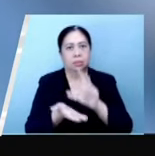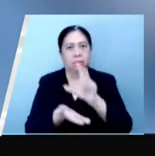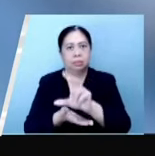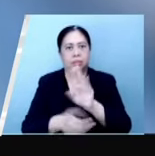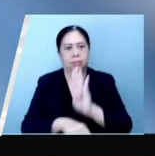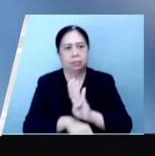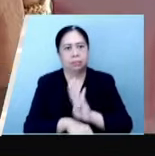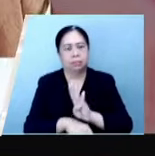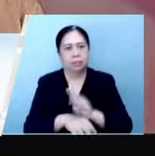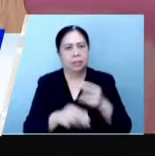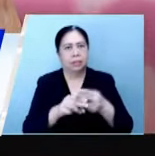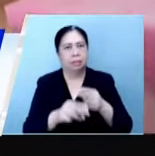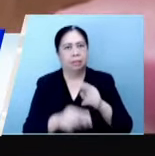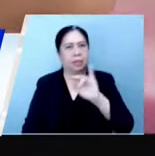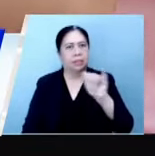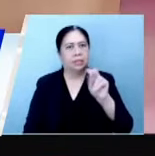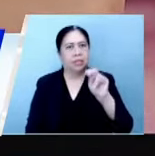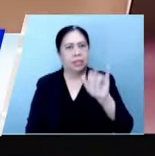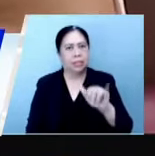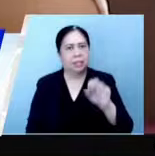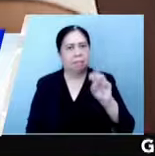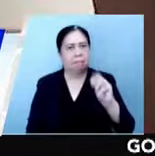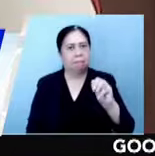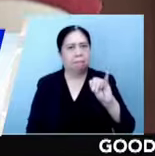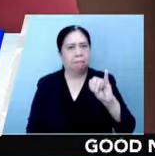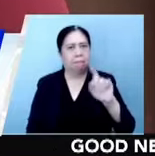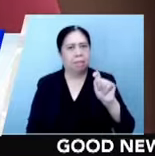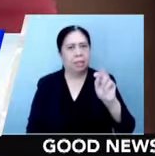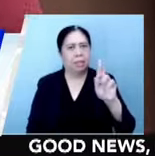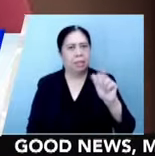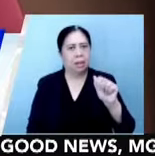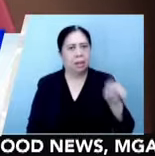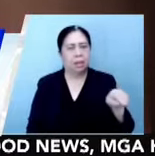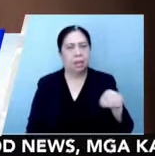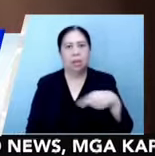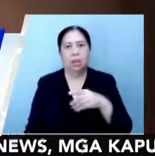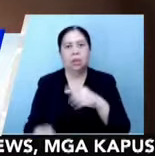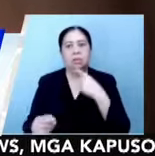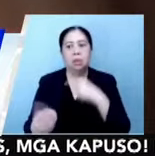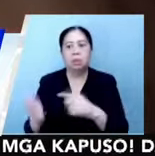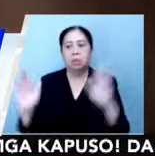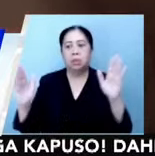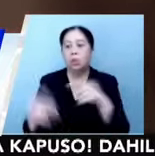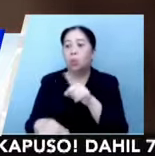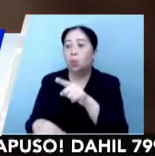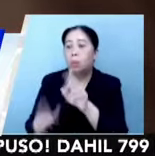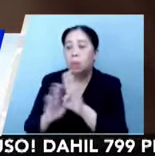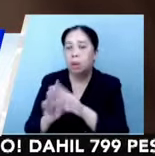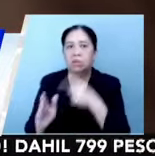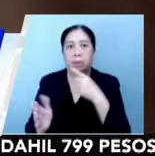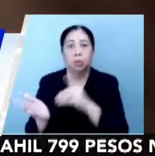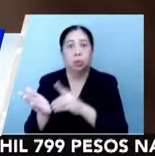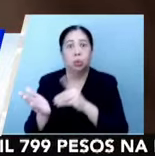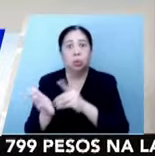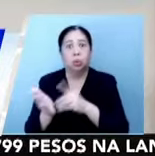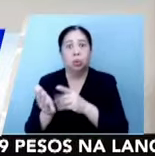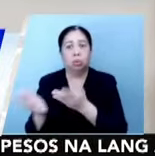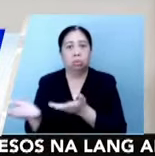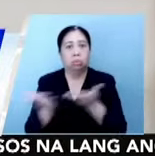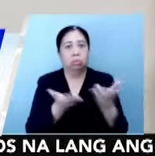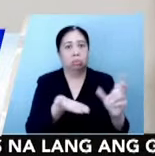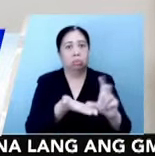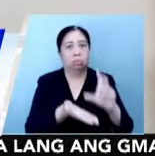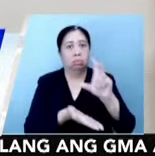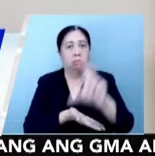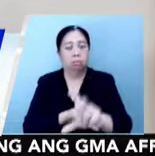si Jenny Mitra. Ayon kay Mitra, doktora ang pakilala sa kanya nito. Inalok daw siya nitong mag-invest sa